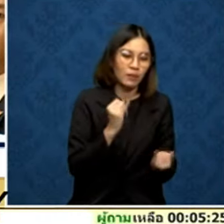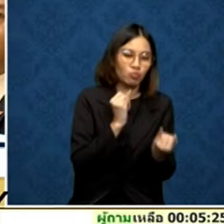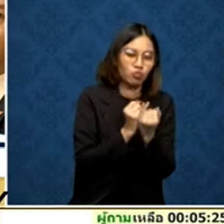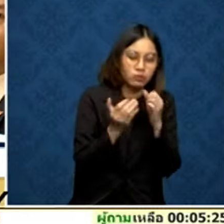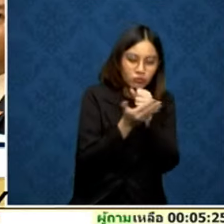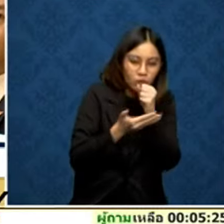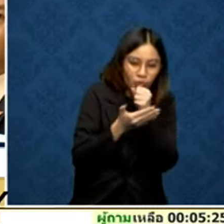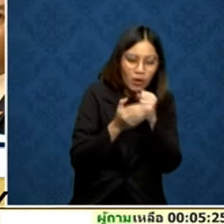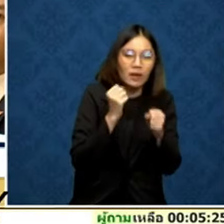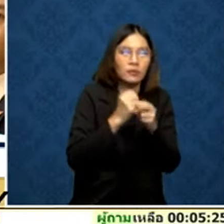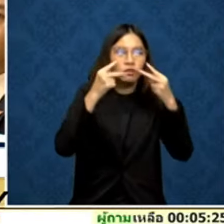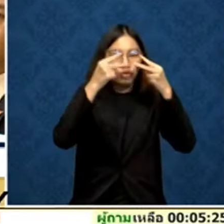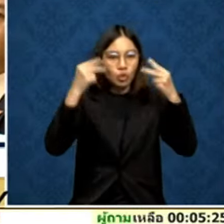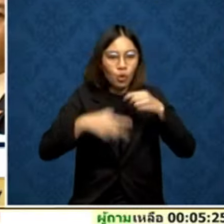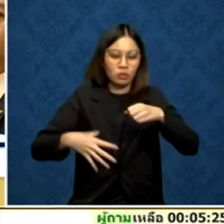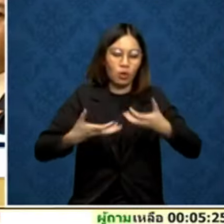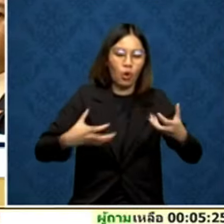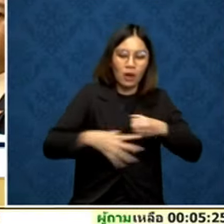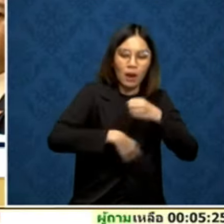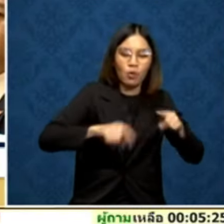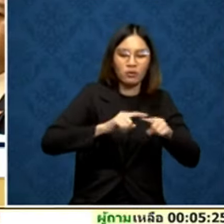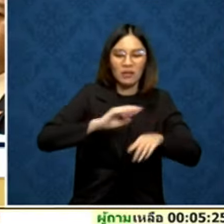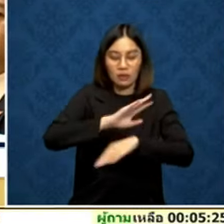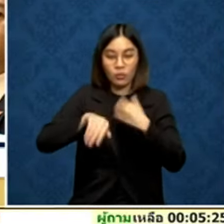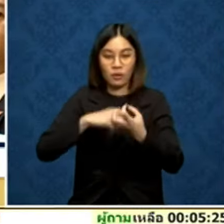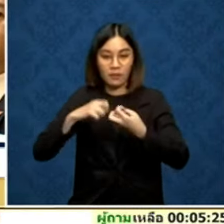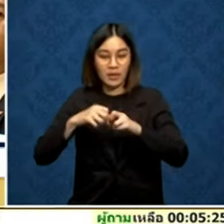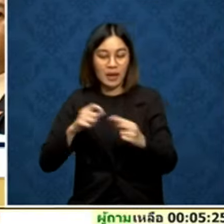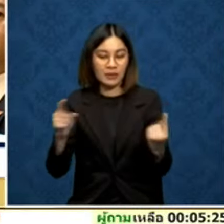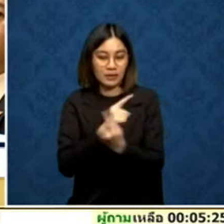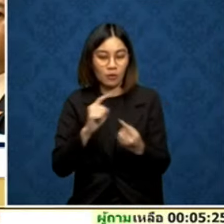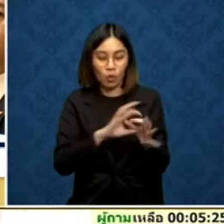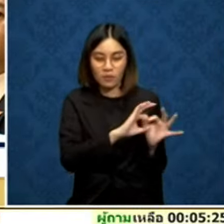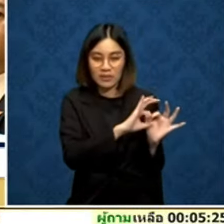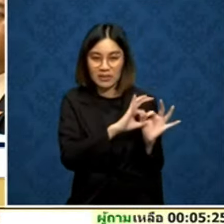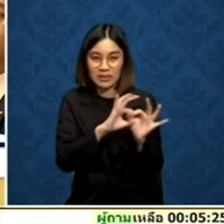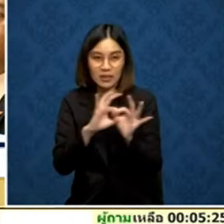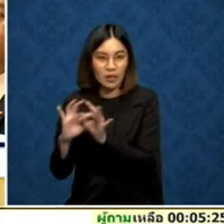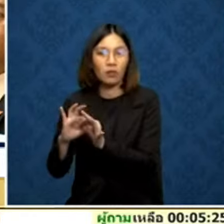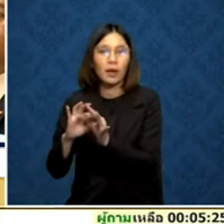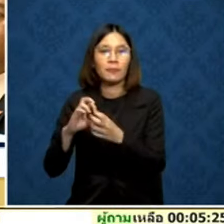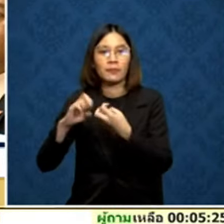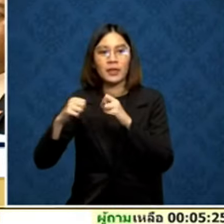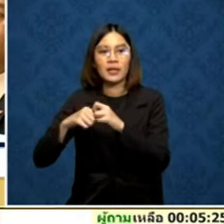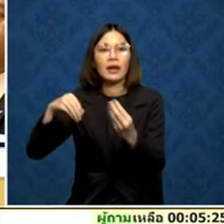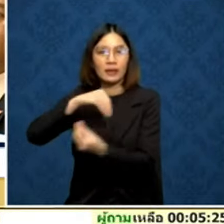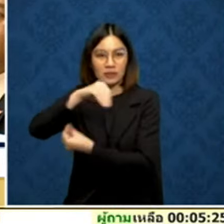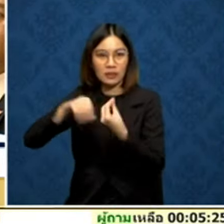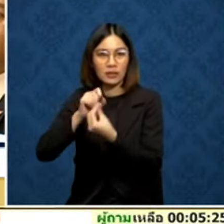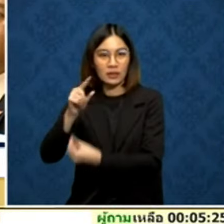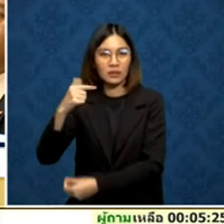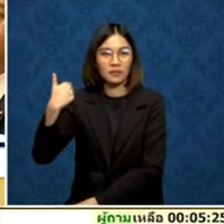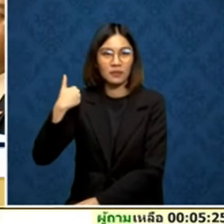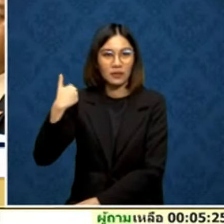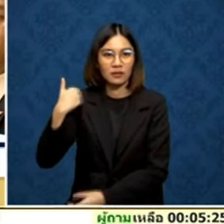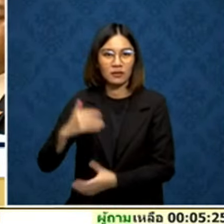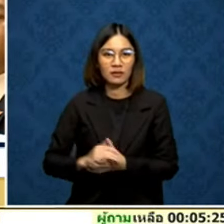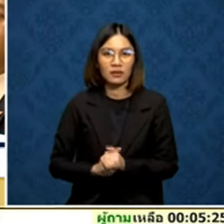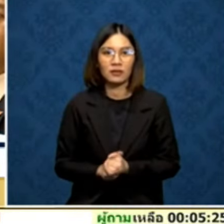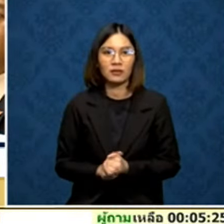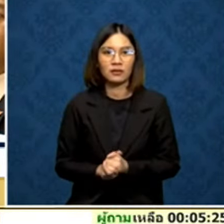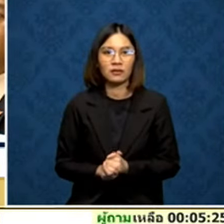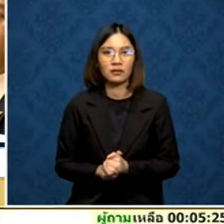ากรรมเรื่องนี้จริงๆแล้วก็เป็นเรื่องของปัญหาสังคมซึ่งผูกโยงเกี่ยวกับปัญหาเศรษฐกิจด้วยนะครับอุ